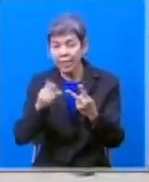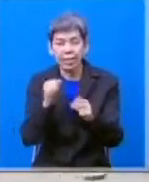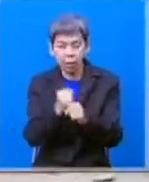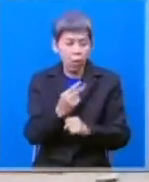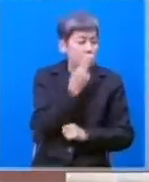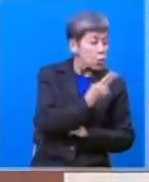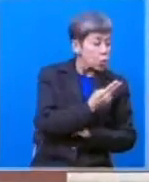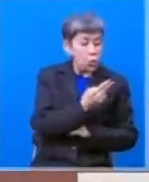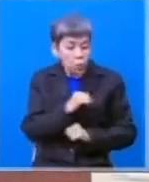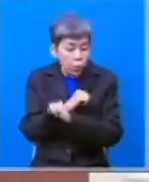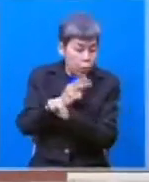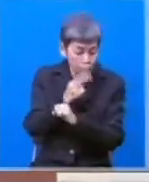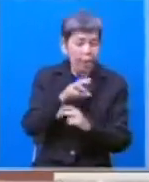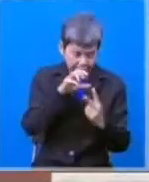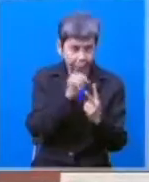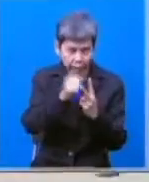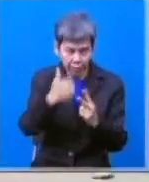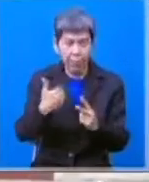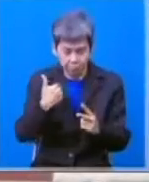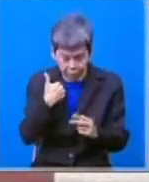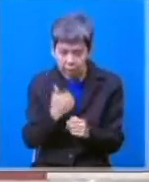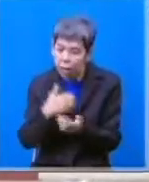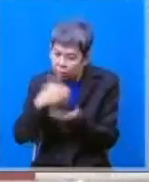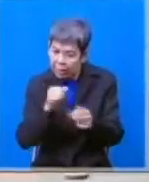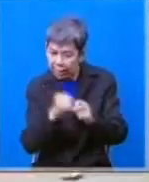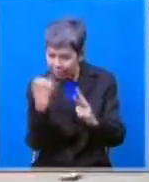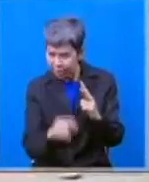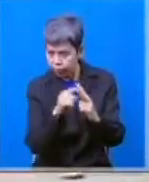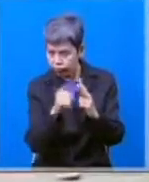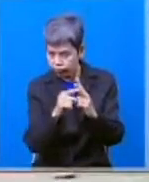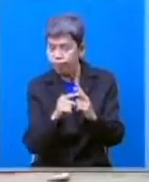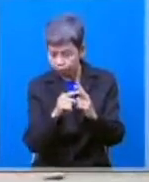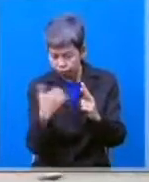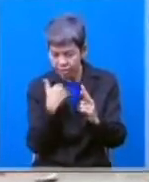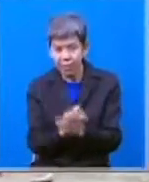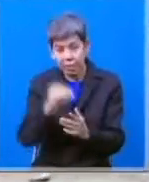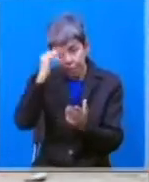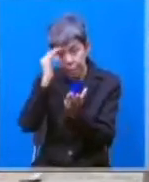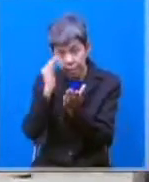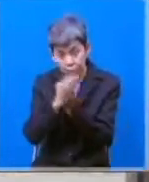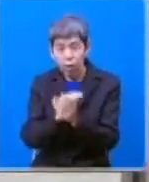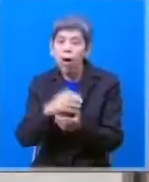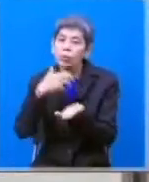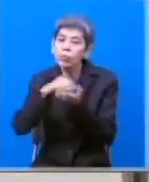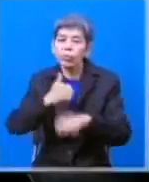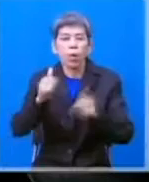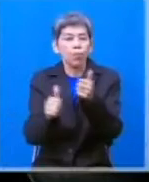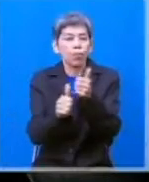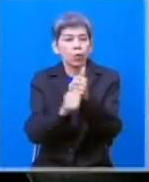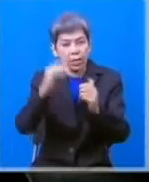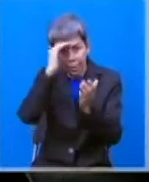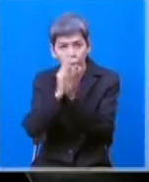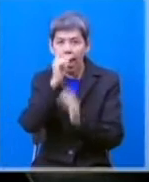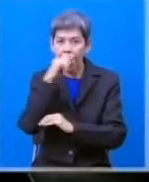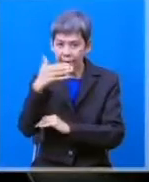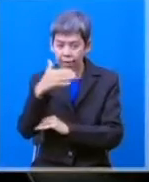ดูต้นทางแล้วก็คุ้มกันได้แล้วนะครับแล้วก็ได้มีการแจ้งข้อหาและดำเนินคดีไปแล้วพลตำรวจโทตุวัฒน์แจ้งยอดสุขผู้ช่วยผู้บัญชาการตำรวจแห่